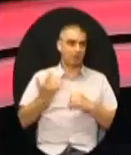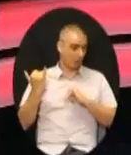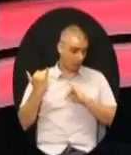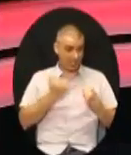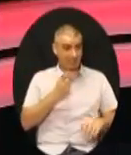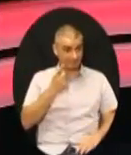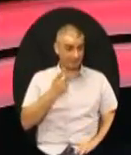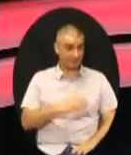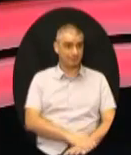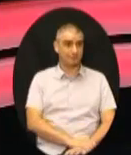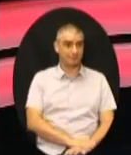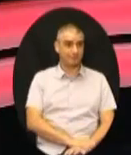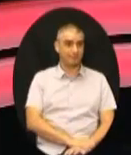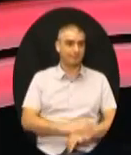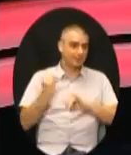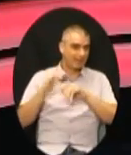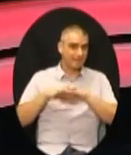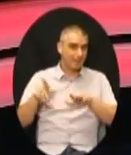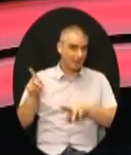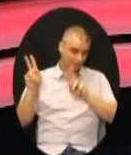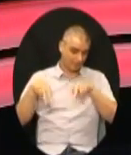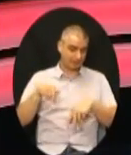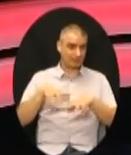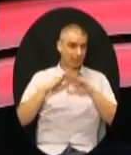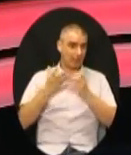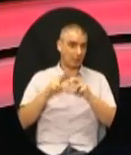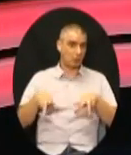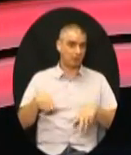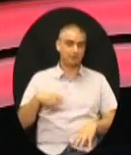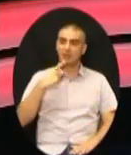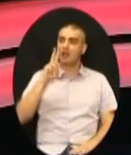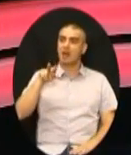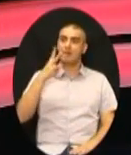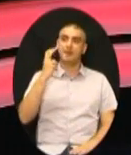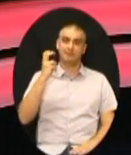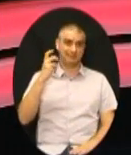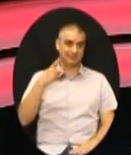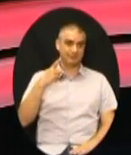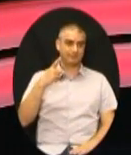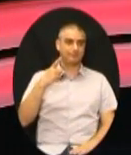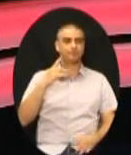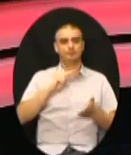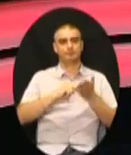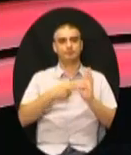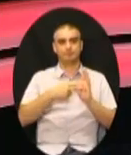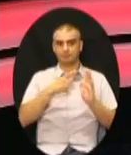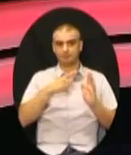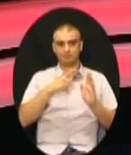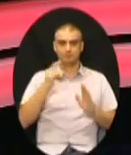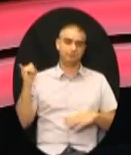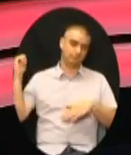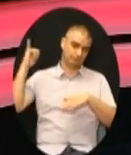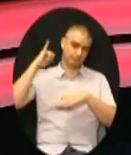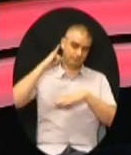משהו מהאדמה לשם, כן, חברה לכדור הארץ? ב-2020 נאסא מתכננת